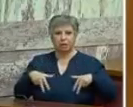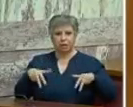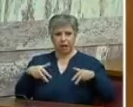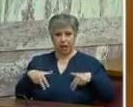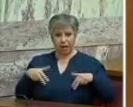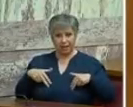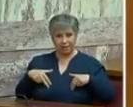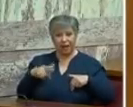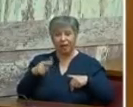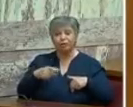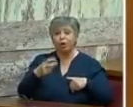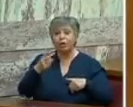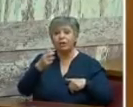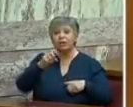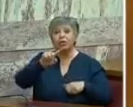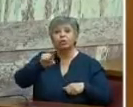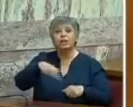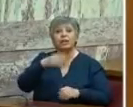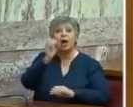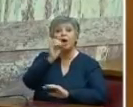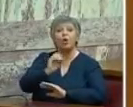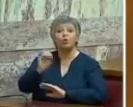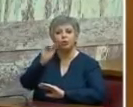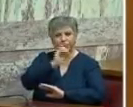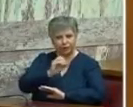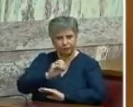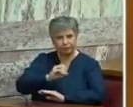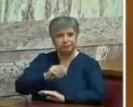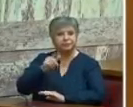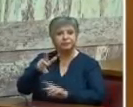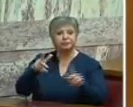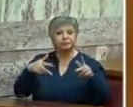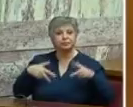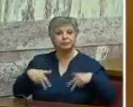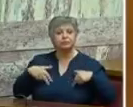Οκτωβρίου, ο κύριος Σταϊκούρας, που το τηλέφωνο του